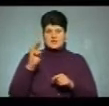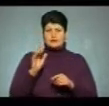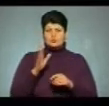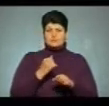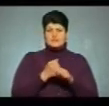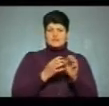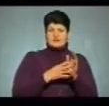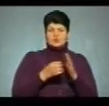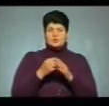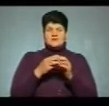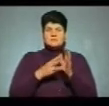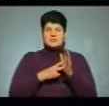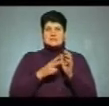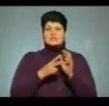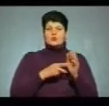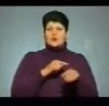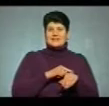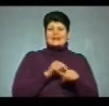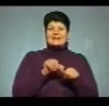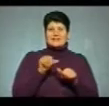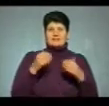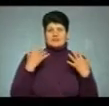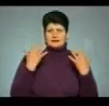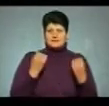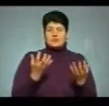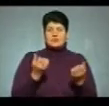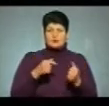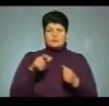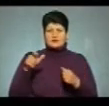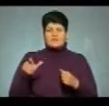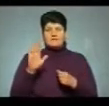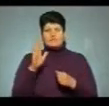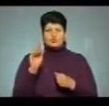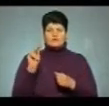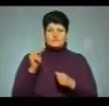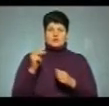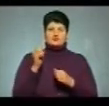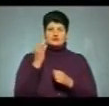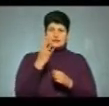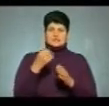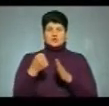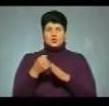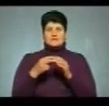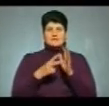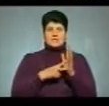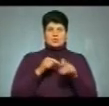години, окрім вихідних. Прийом громадян у вівторок і четвер з 14 до 17 години.